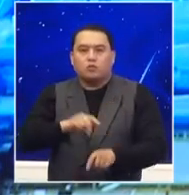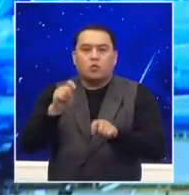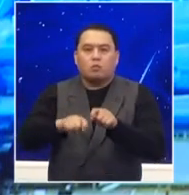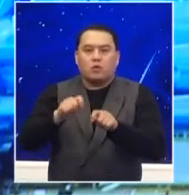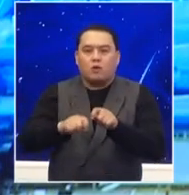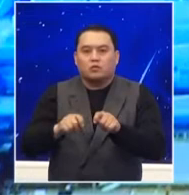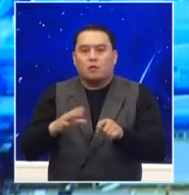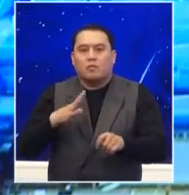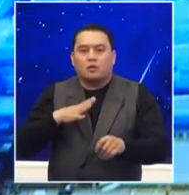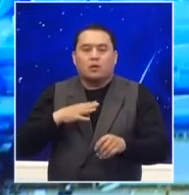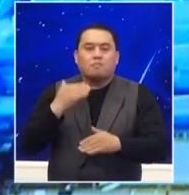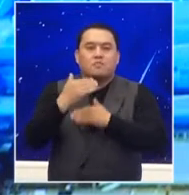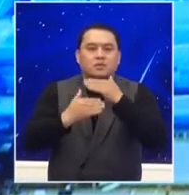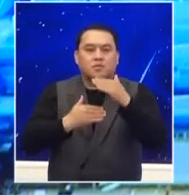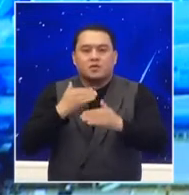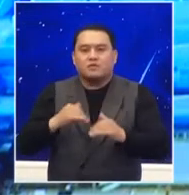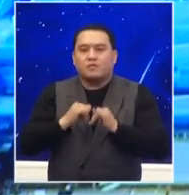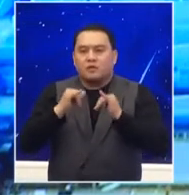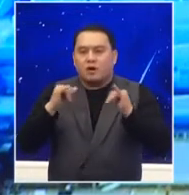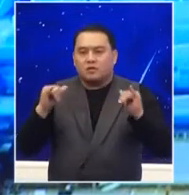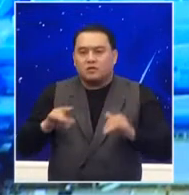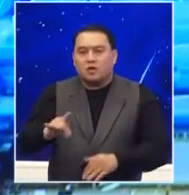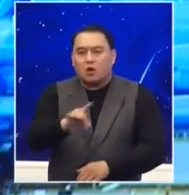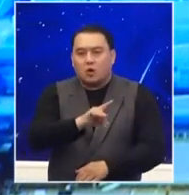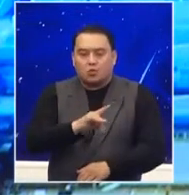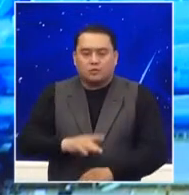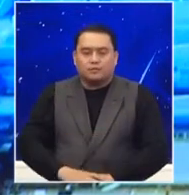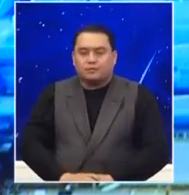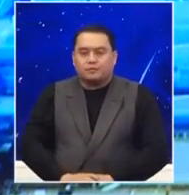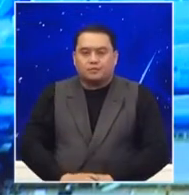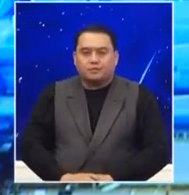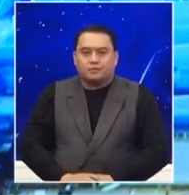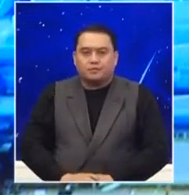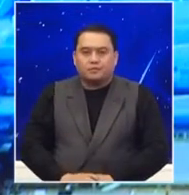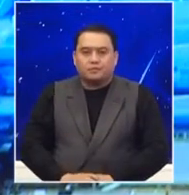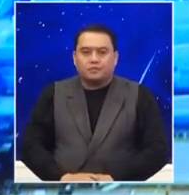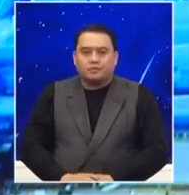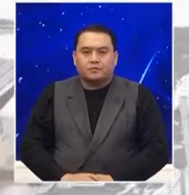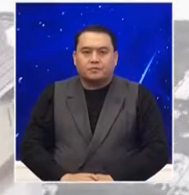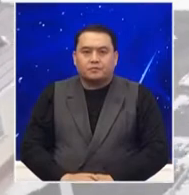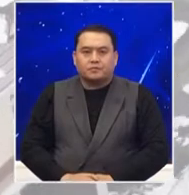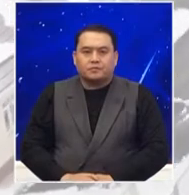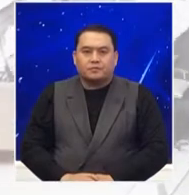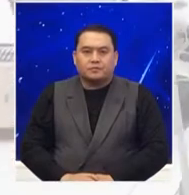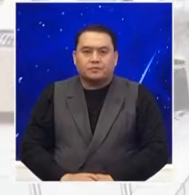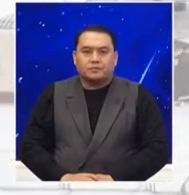визита он также ознакомился с перспективами развития приграничного региона.